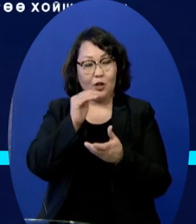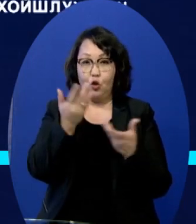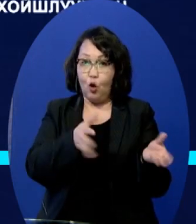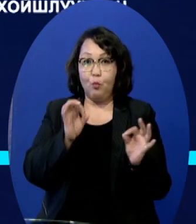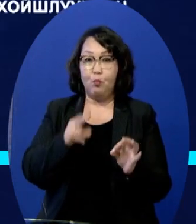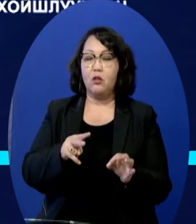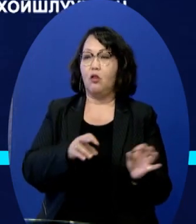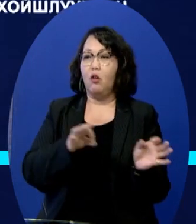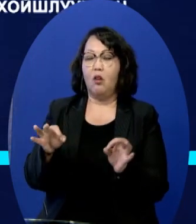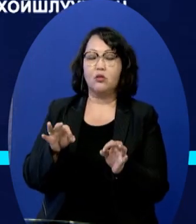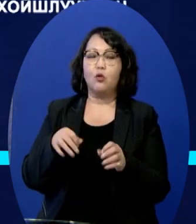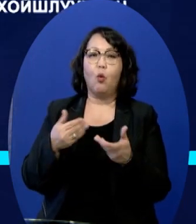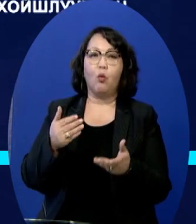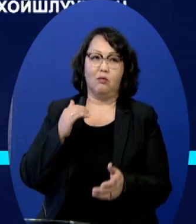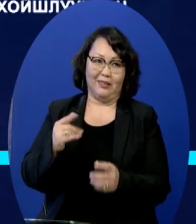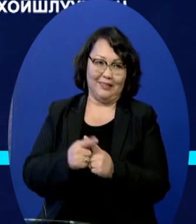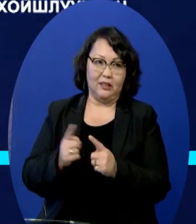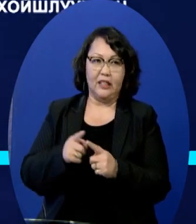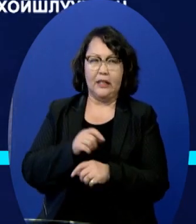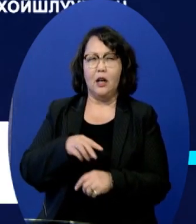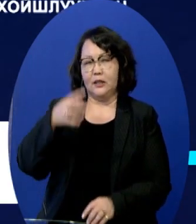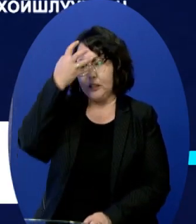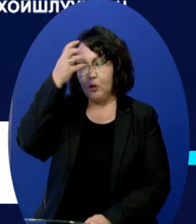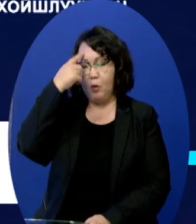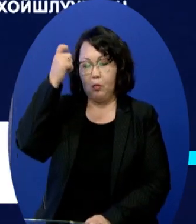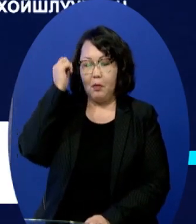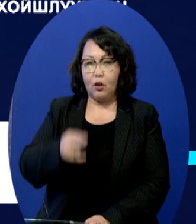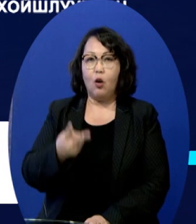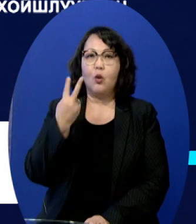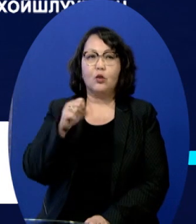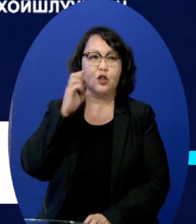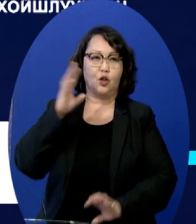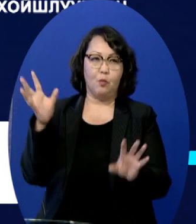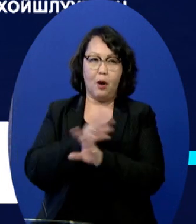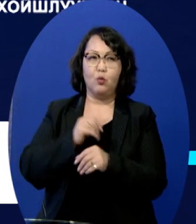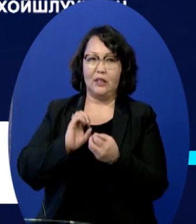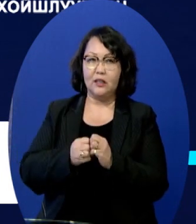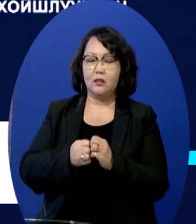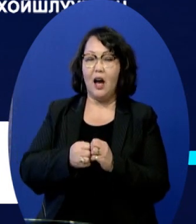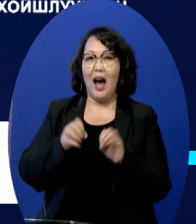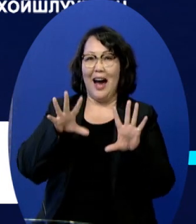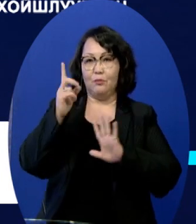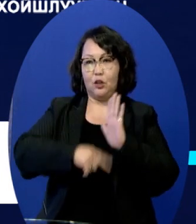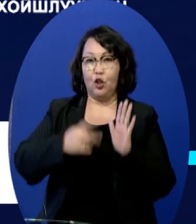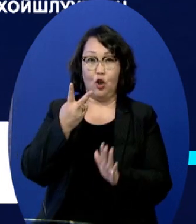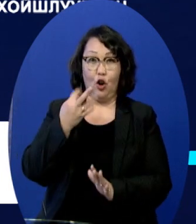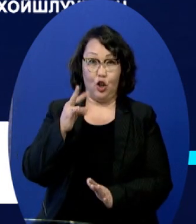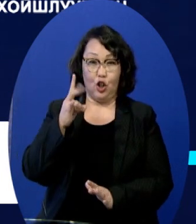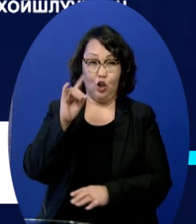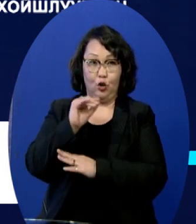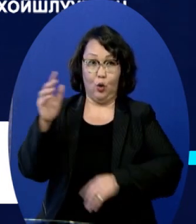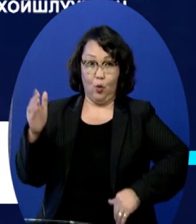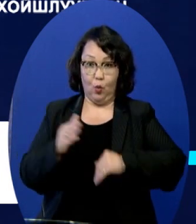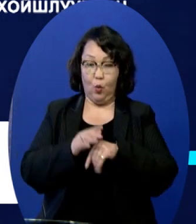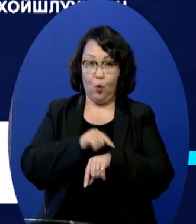төлөх хугацааг хойшлуулах хэмжээг Засгийн газар Монгол банкнаас 2 удаа авч хэрэгжүүлсэн. Хамгийн сүүлд 10 дугаар сарын 20-ний өдөр хугацааг сунгаж